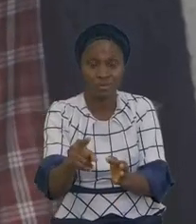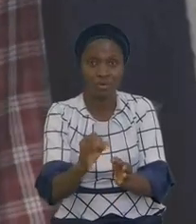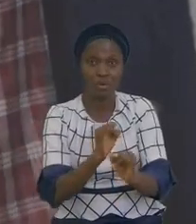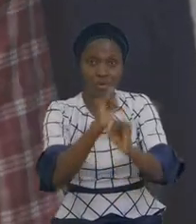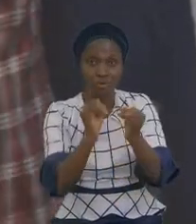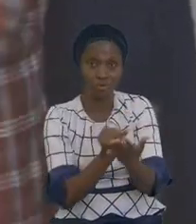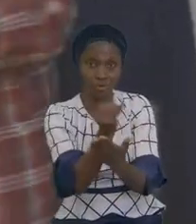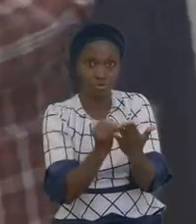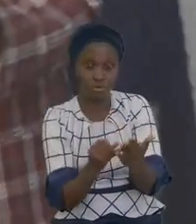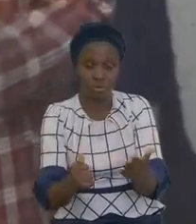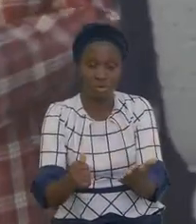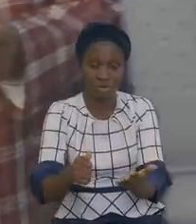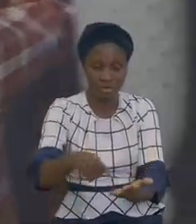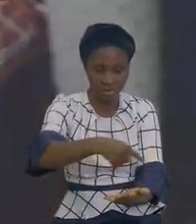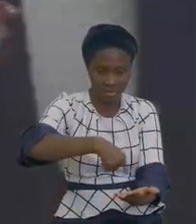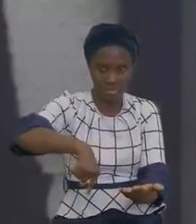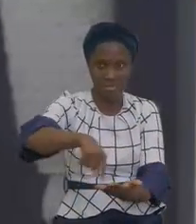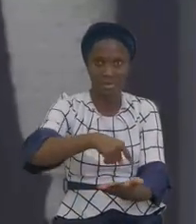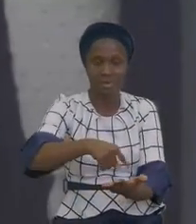poteau au milieu.